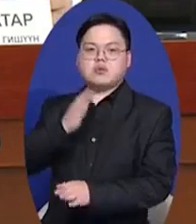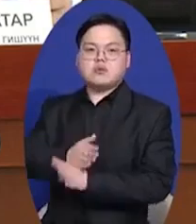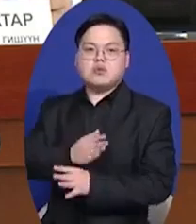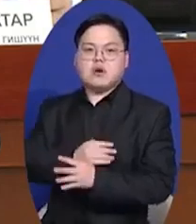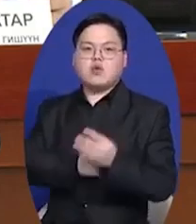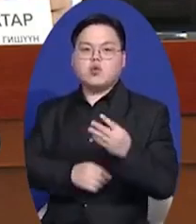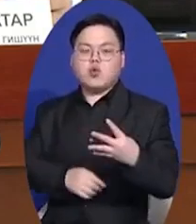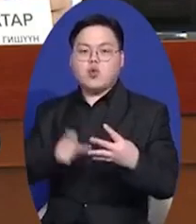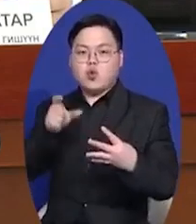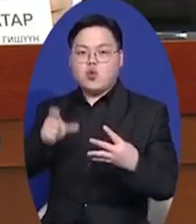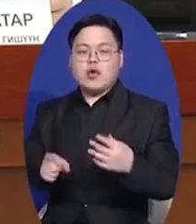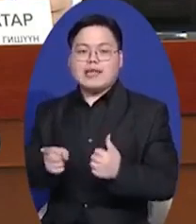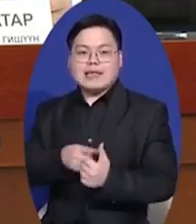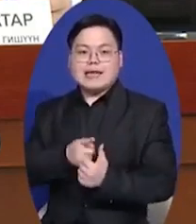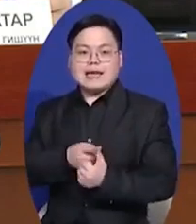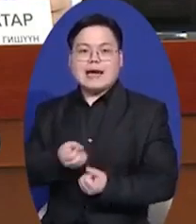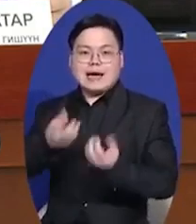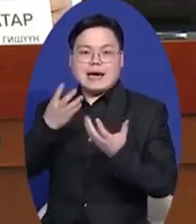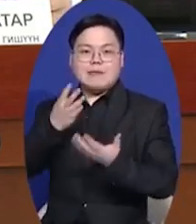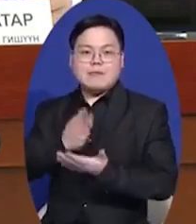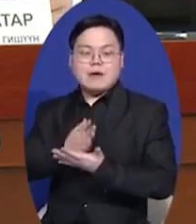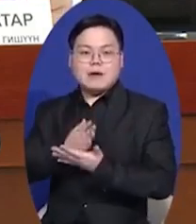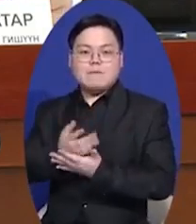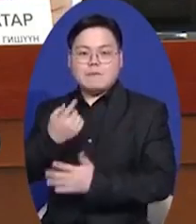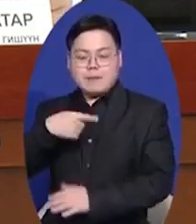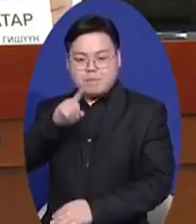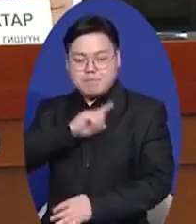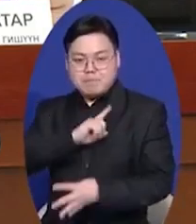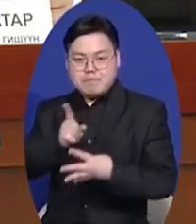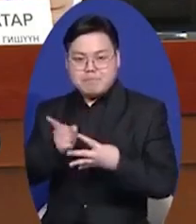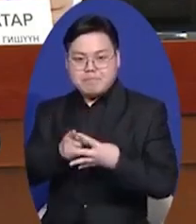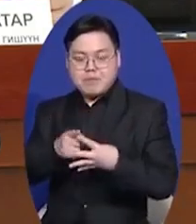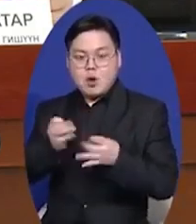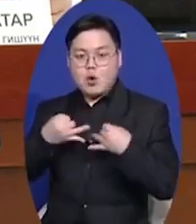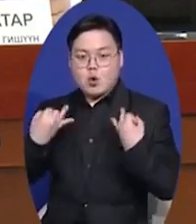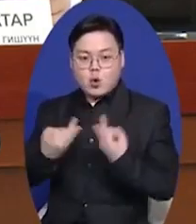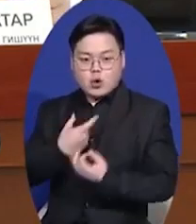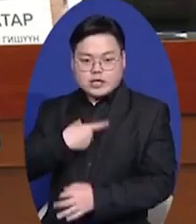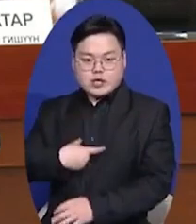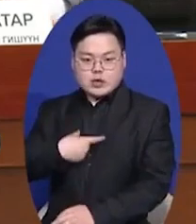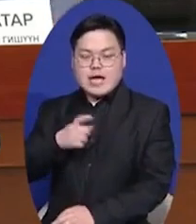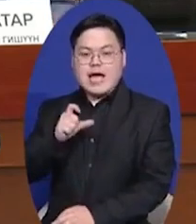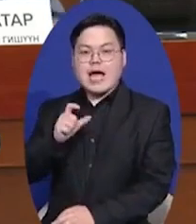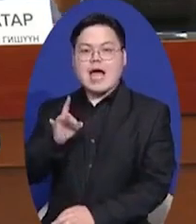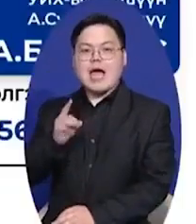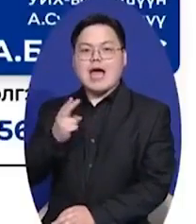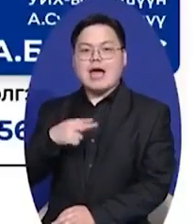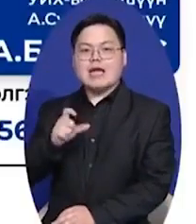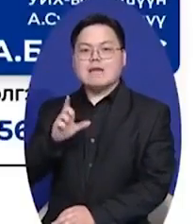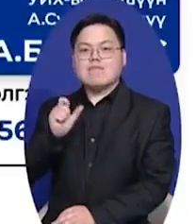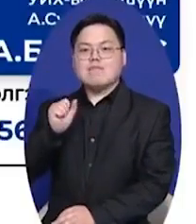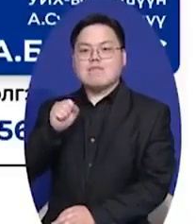байдал гарч ирсэн. За, нэгдүгээрт бол улсын их хурлын гишүүн Ж Эрдэнэт